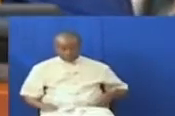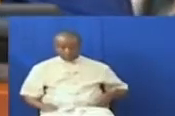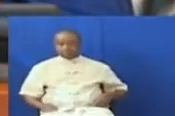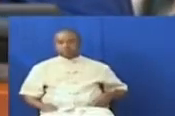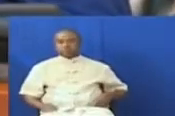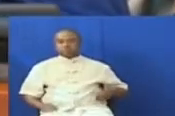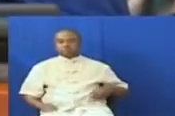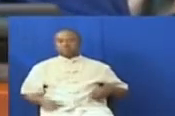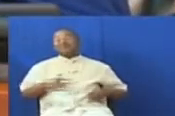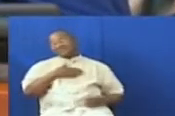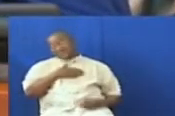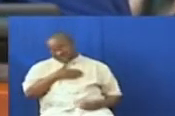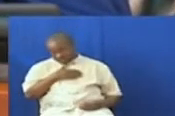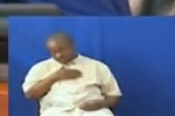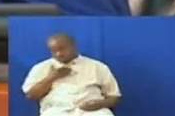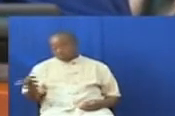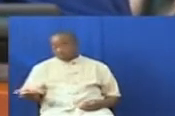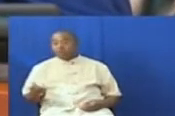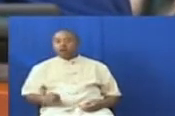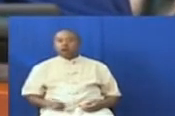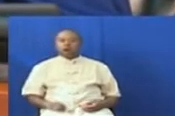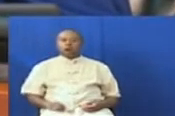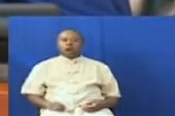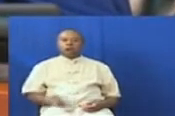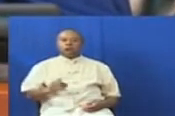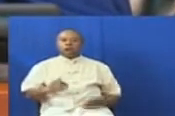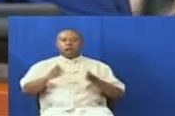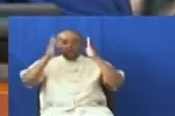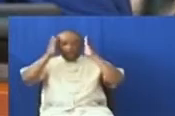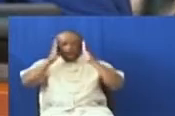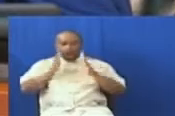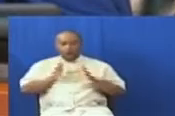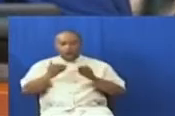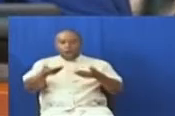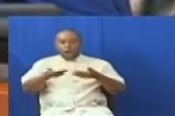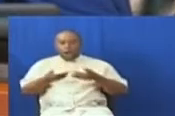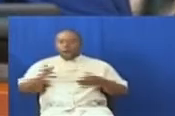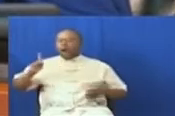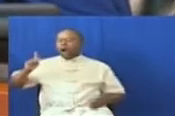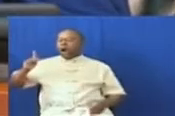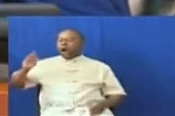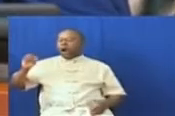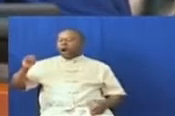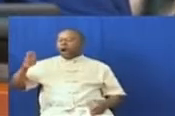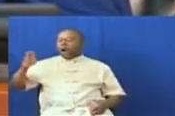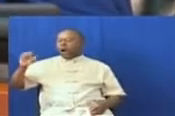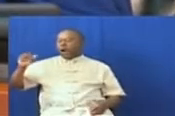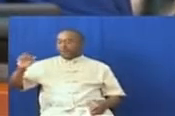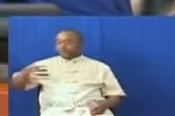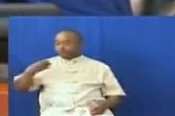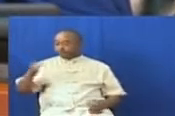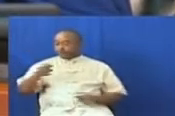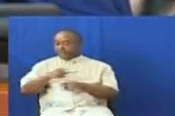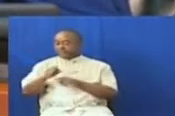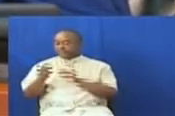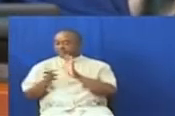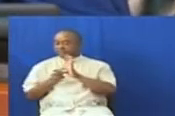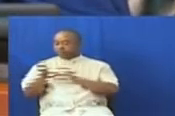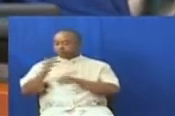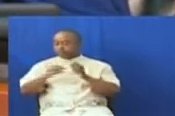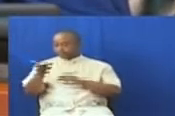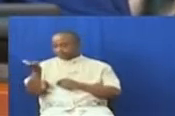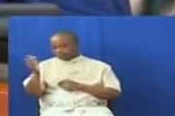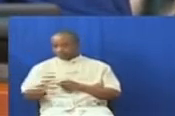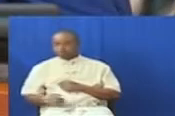Asante sana. Mheshimiwa Yosefa Ferdinand Komba atachangia kwa dakika 7. Atafuatiwa